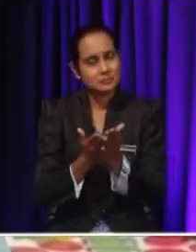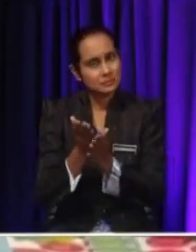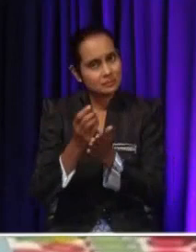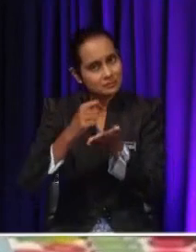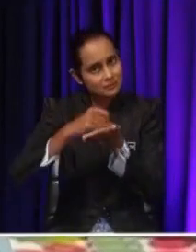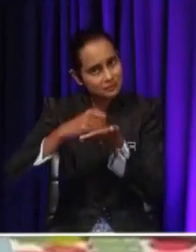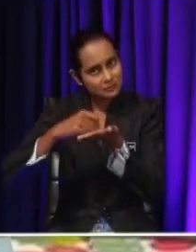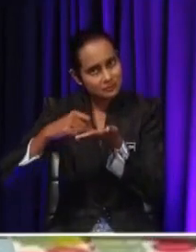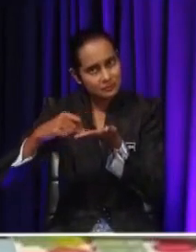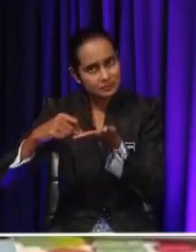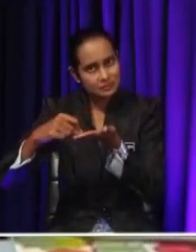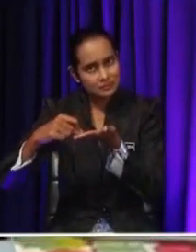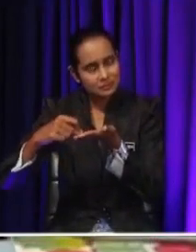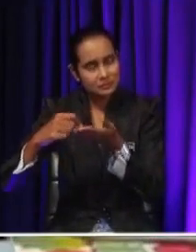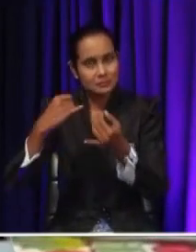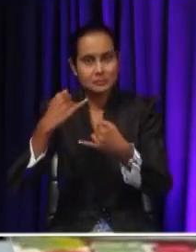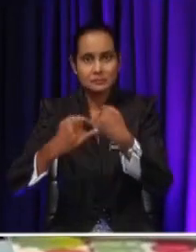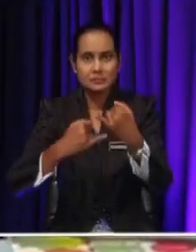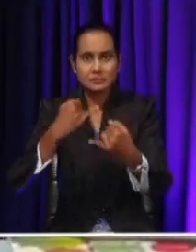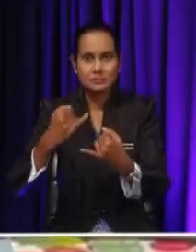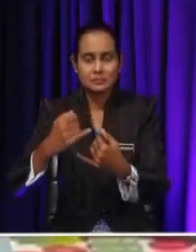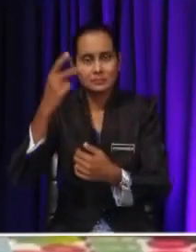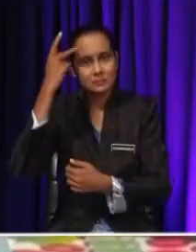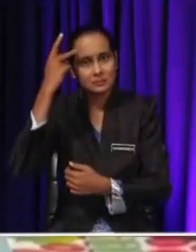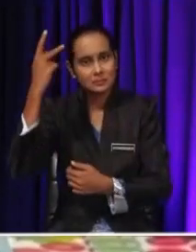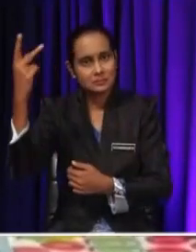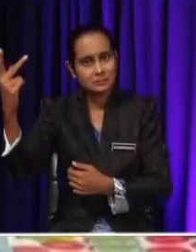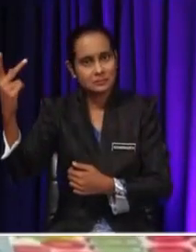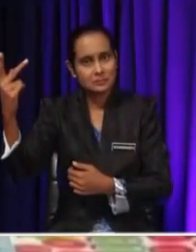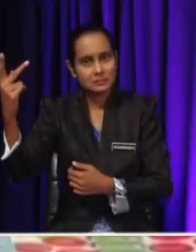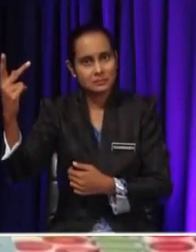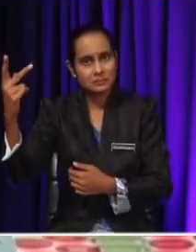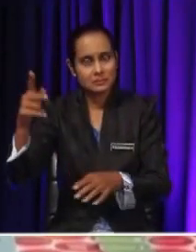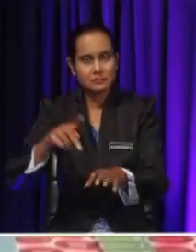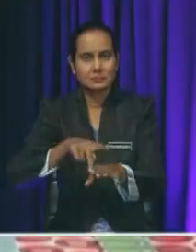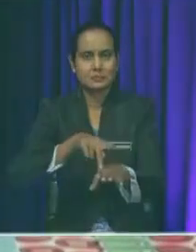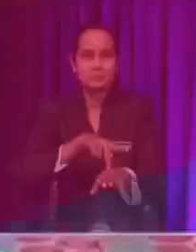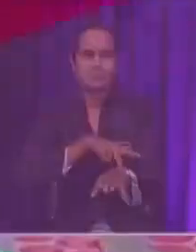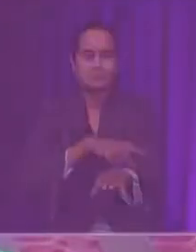Jasamu tetap dikenang sepanjang zaman